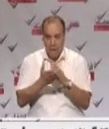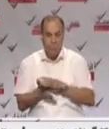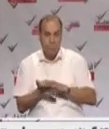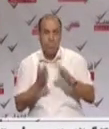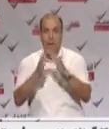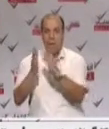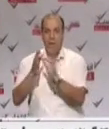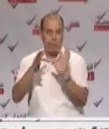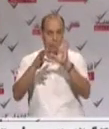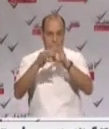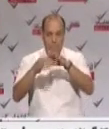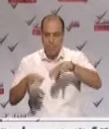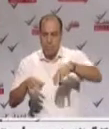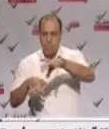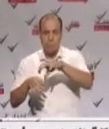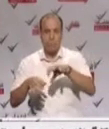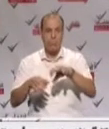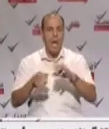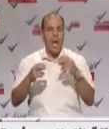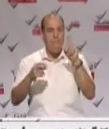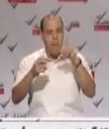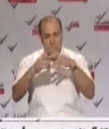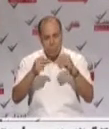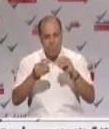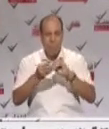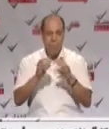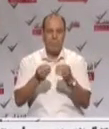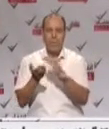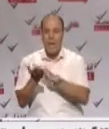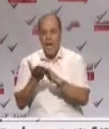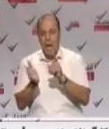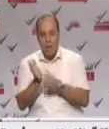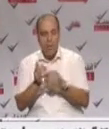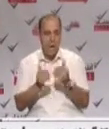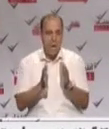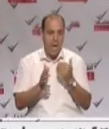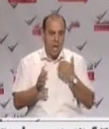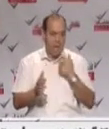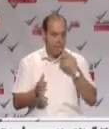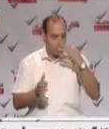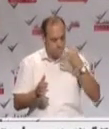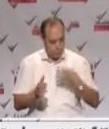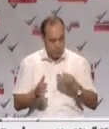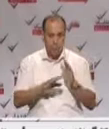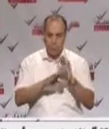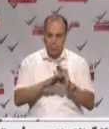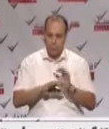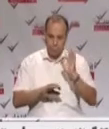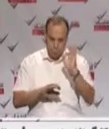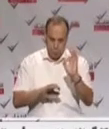العمرانية وربط هذه المناطق بشبكات التطهير وحل المشاكل العقارية القانونية. إننا نلتزم ببذل العناية